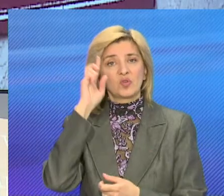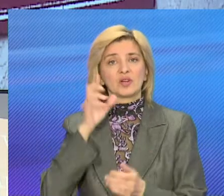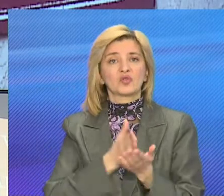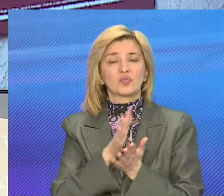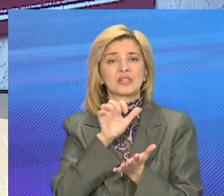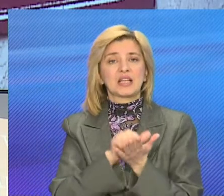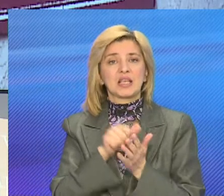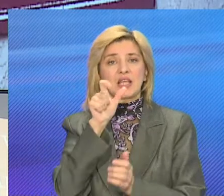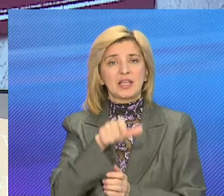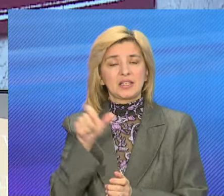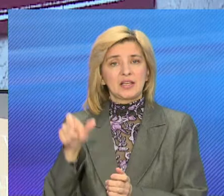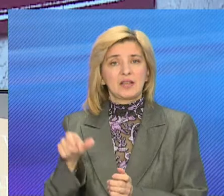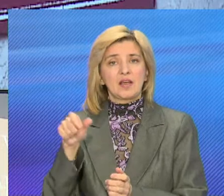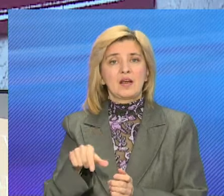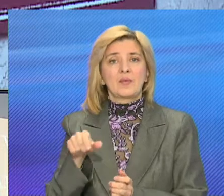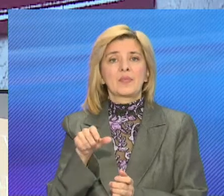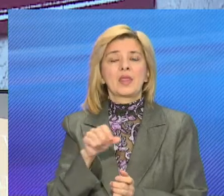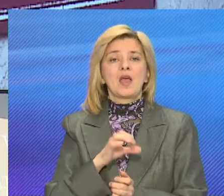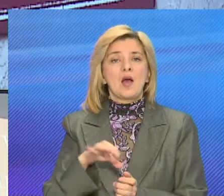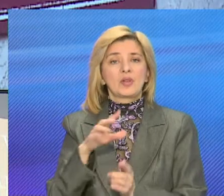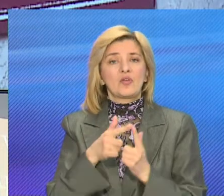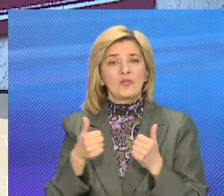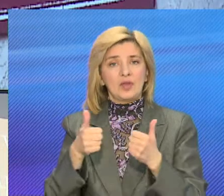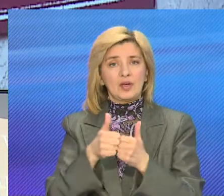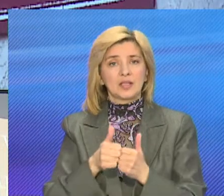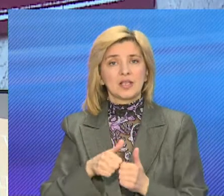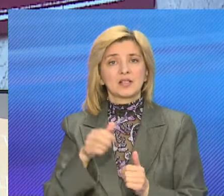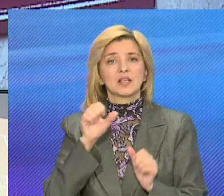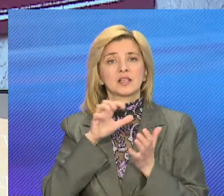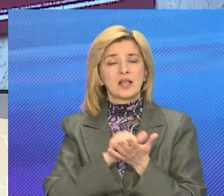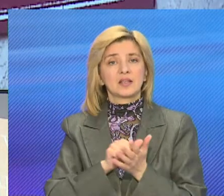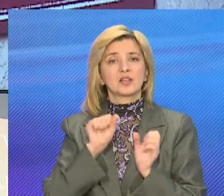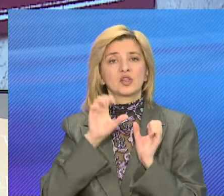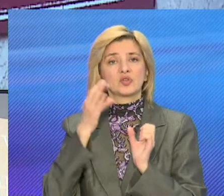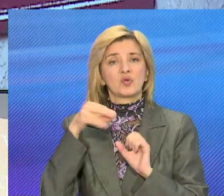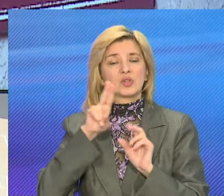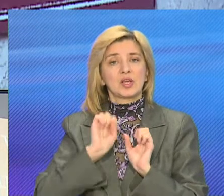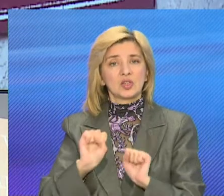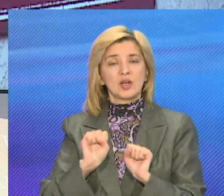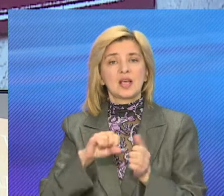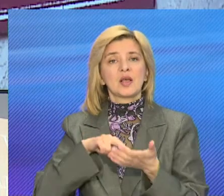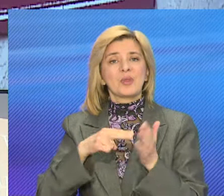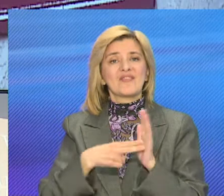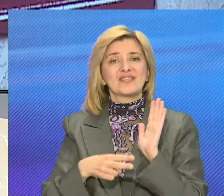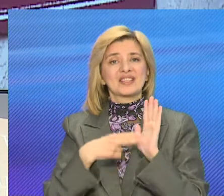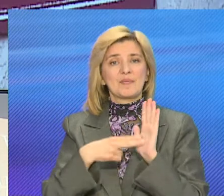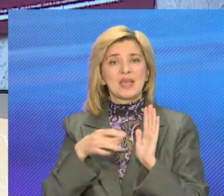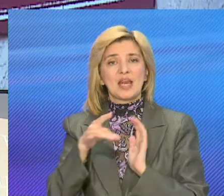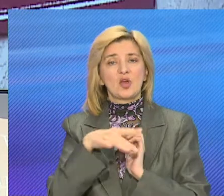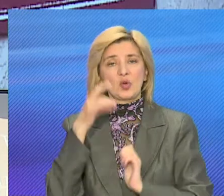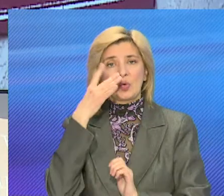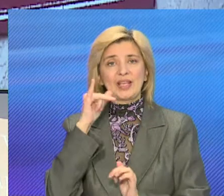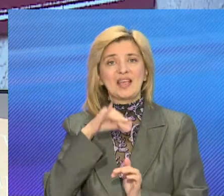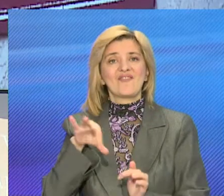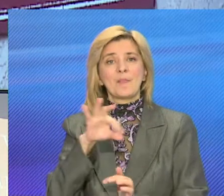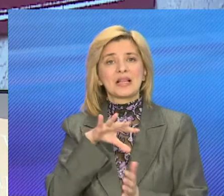абласнога камітэта па працы, занятасці і сацыяльнай абароне. Электронныя кірмашы запланаваны да правядзення ў 7 раёнах Гродзеншчыны і непасрэдна